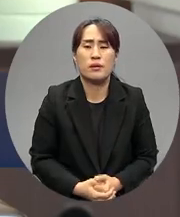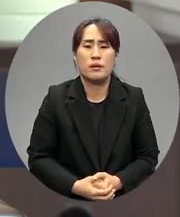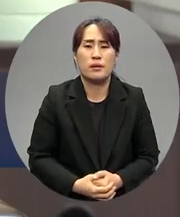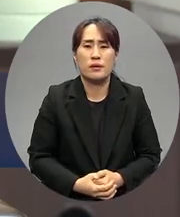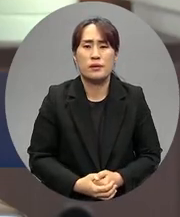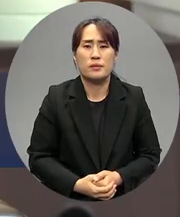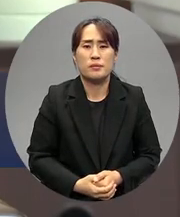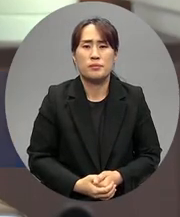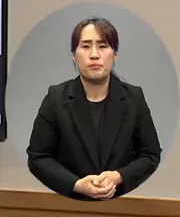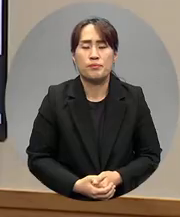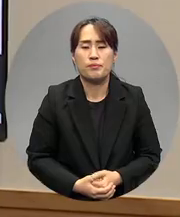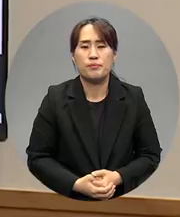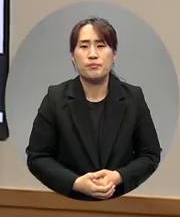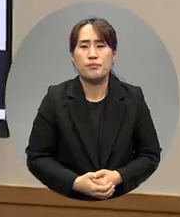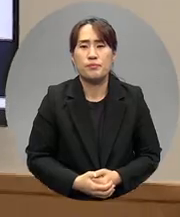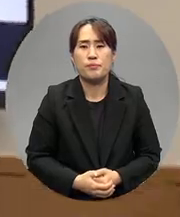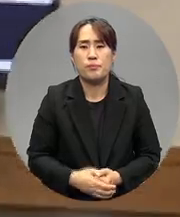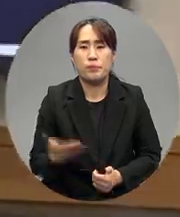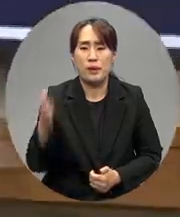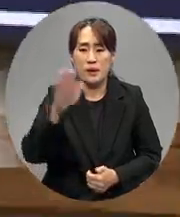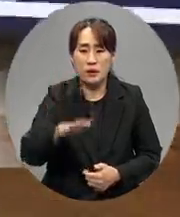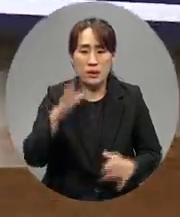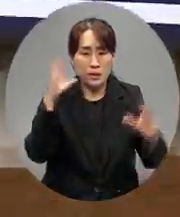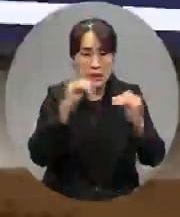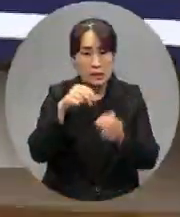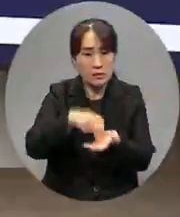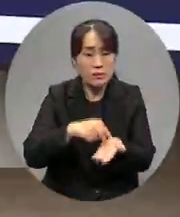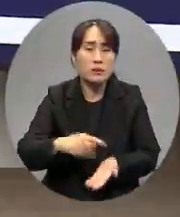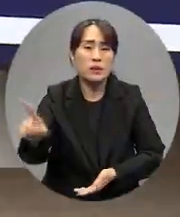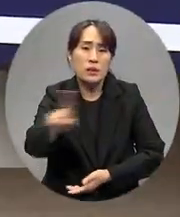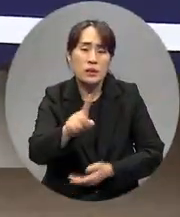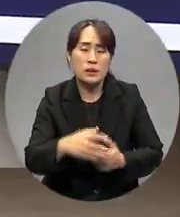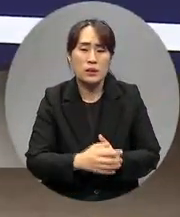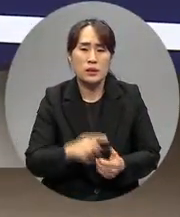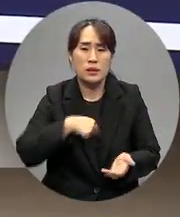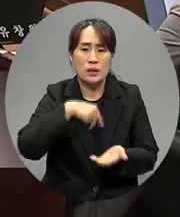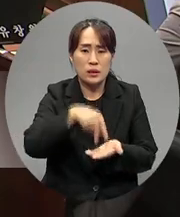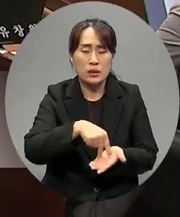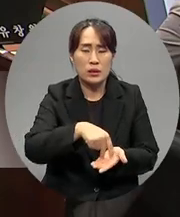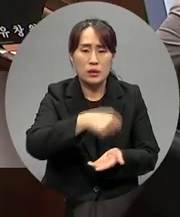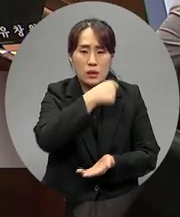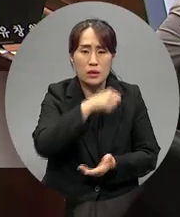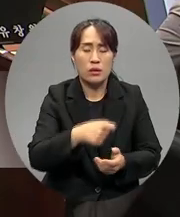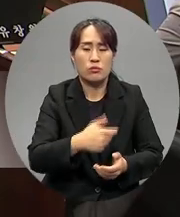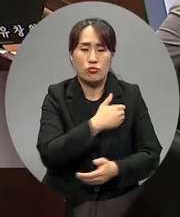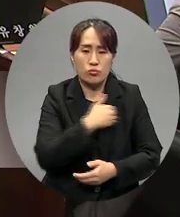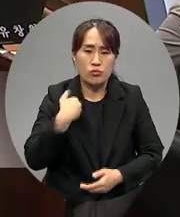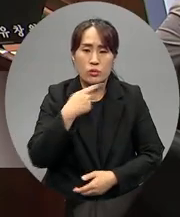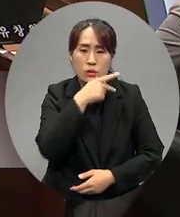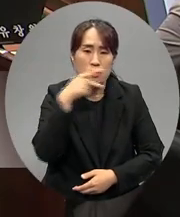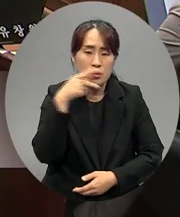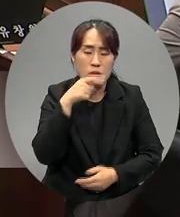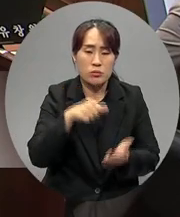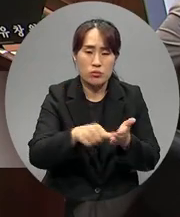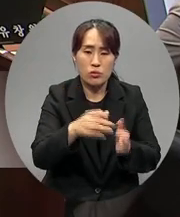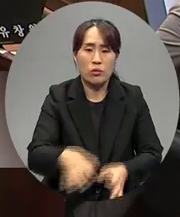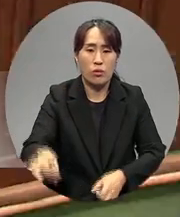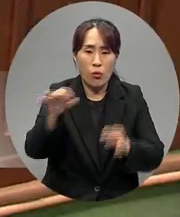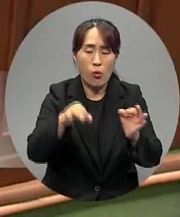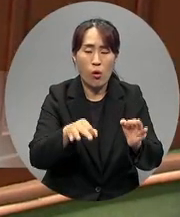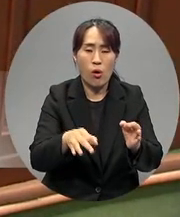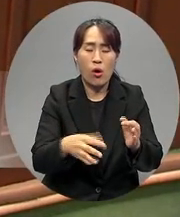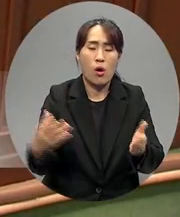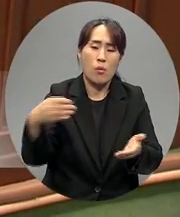되기 때문에. 하지만 찬성하는 측에선 재정자립도가 상대적으로 높은 음성군이 물가 상승 등을